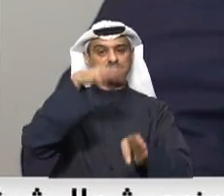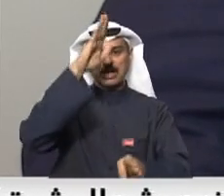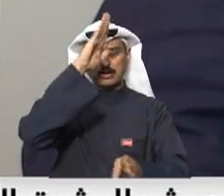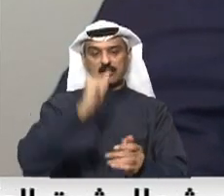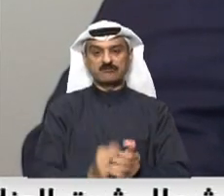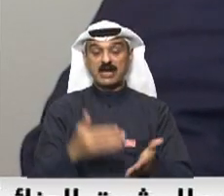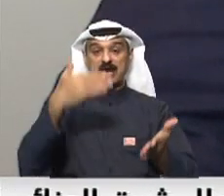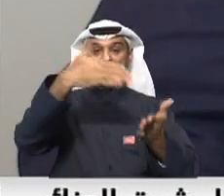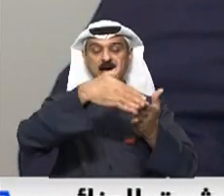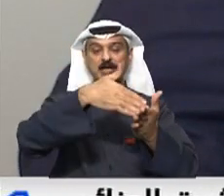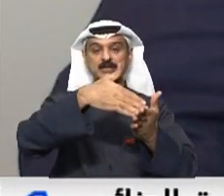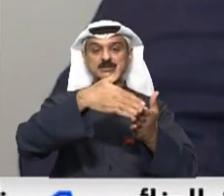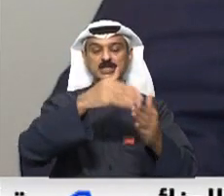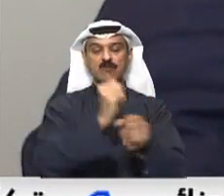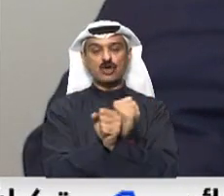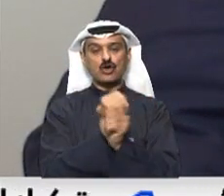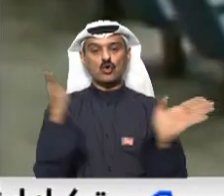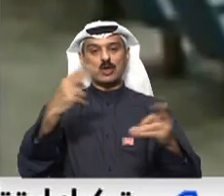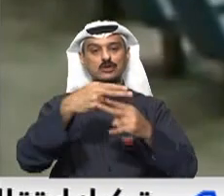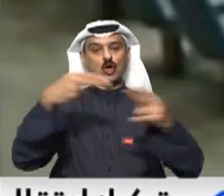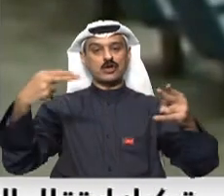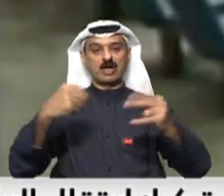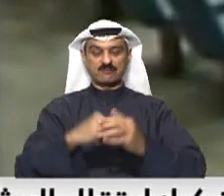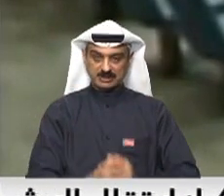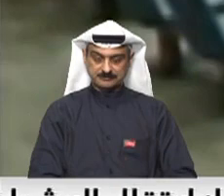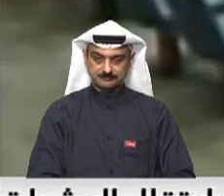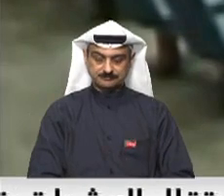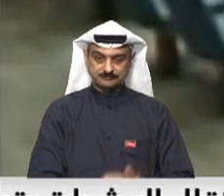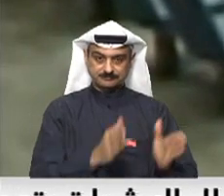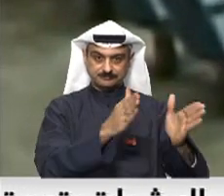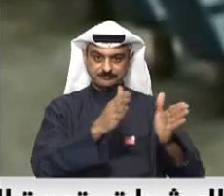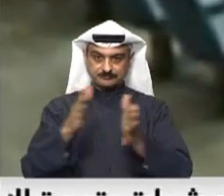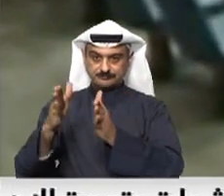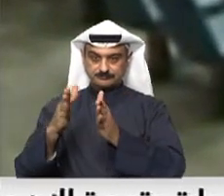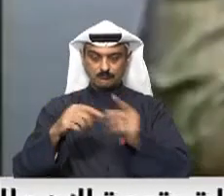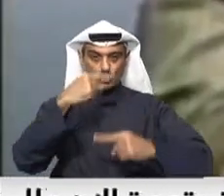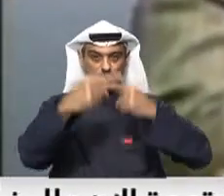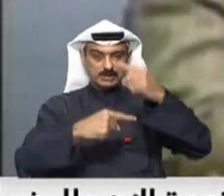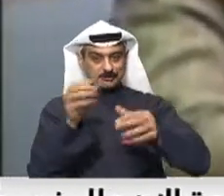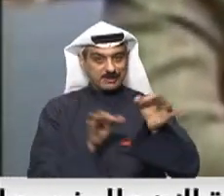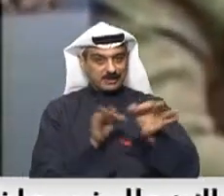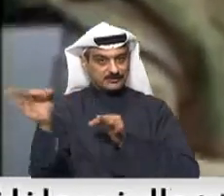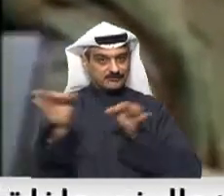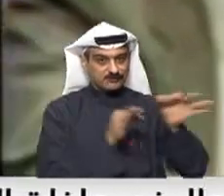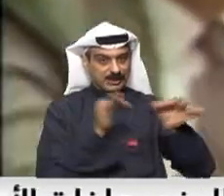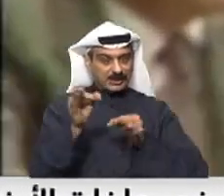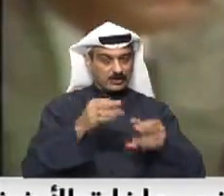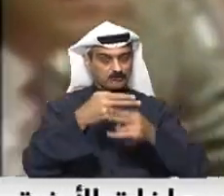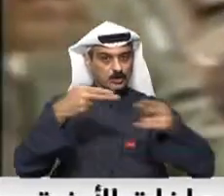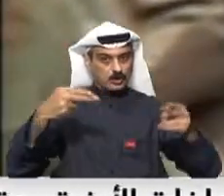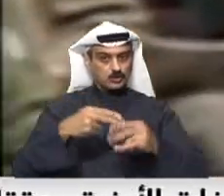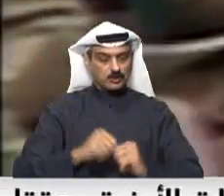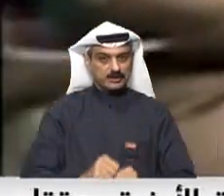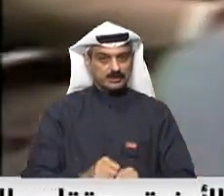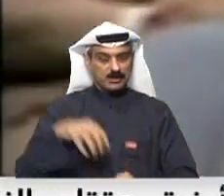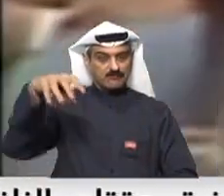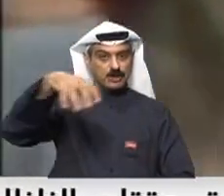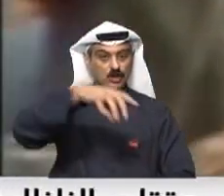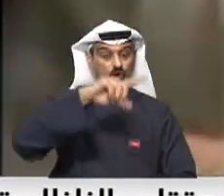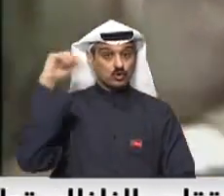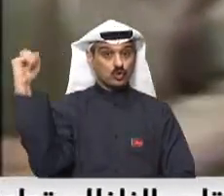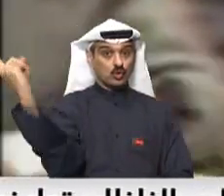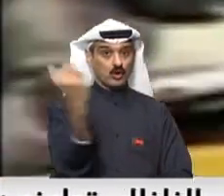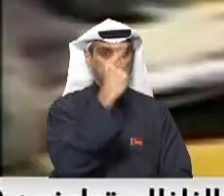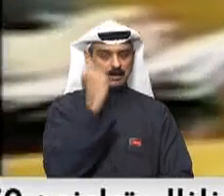الشرعيه وتحرير البلاد واستمرت الدبلوماسيه الكويتيه في حج المجتمع الدولي حتى اندلاع